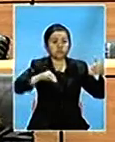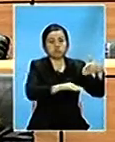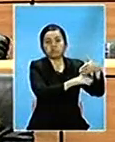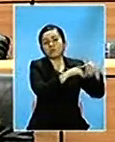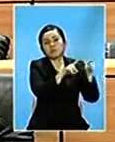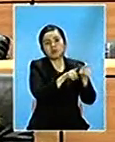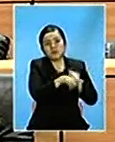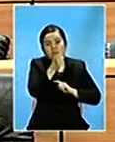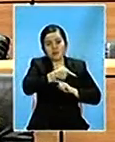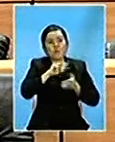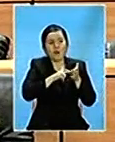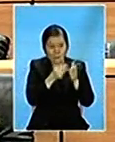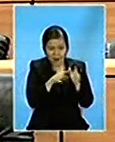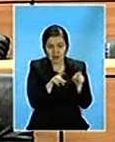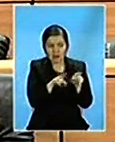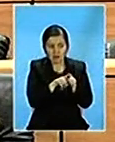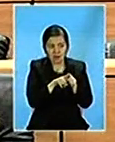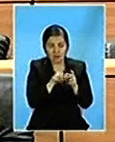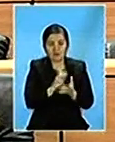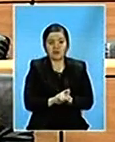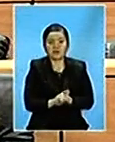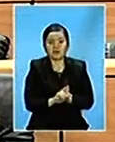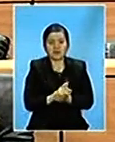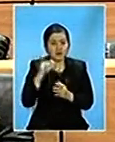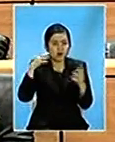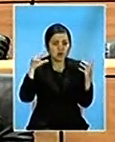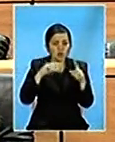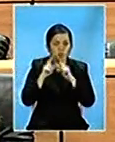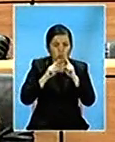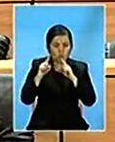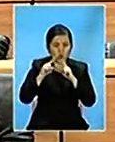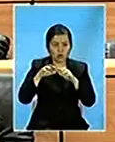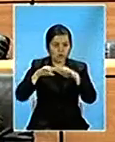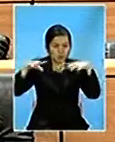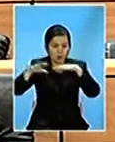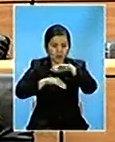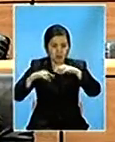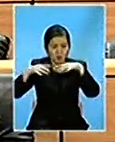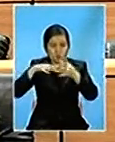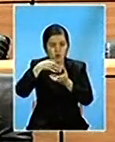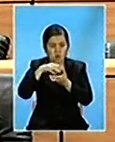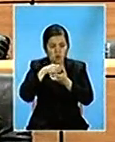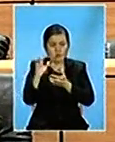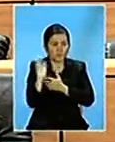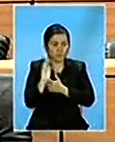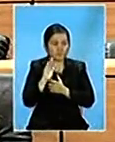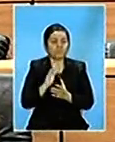ไรครับนั่นเขาหมายความถึงอย่างนั้นครับอย่าเอาเหตุการณ์นู้นมาปนกับเหตุการณ์นี้แล้วข้อที่จริงไม่ตรงครับขอบพระคุณครับ